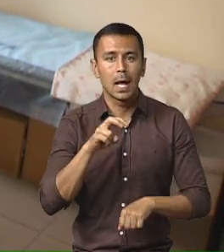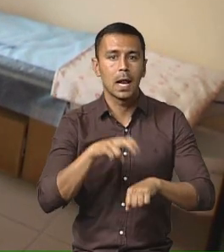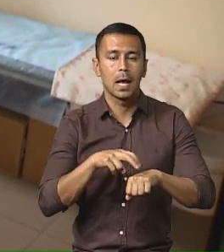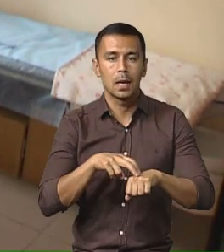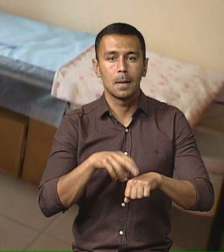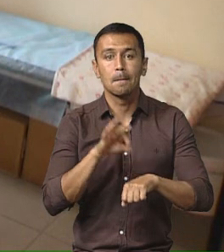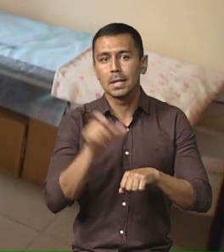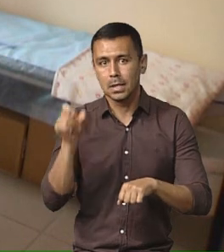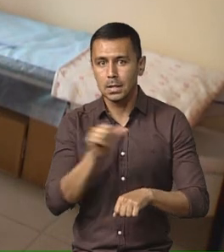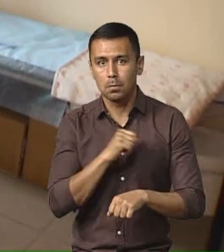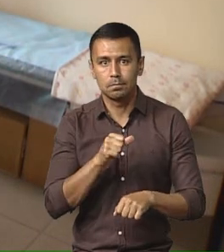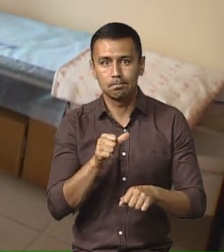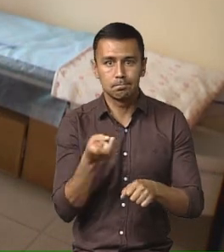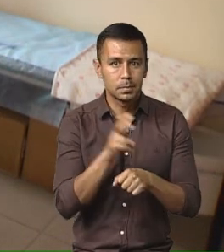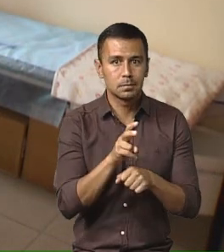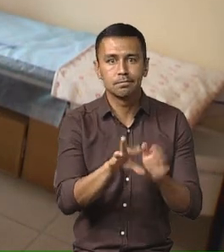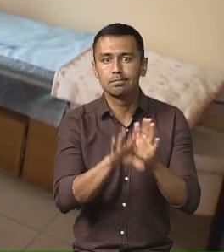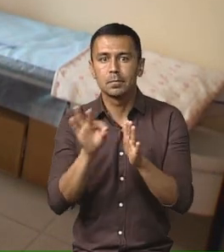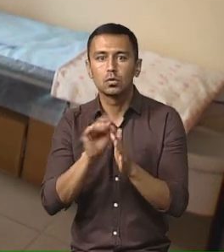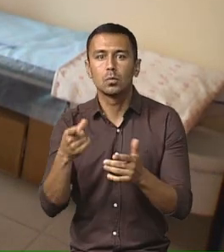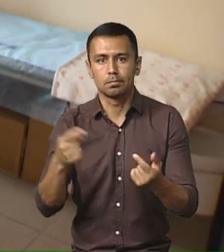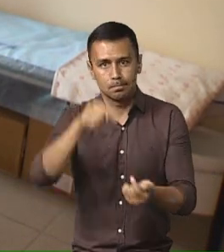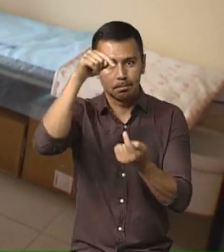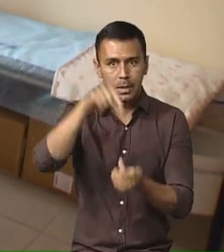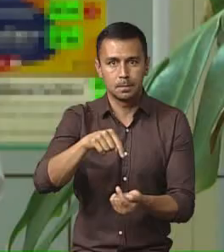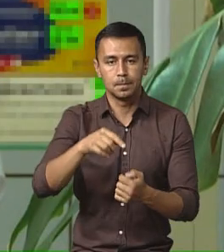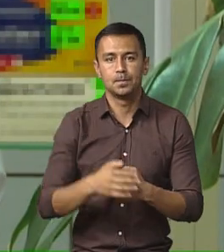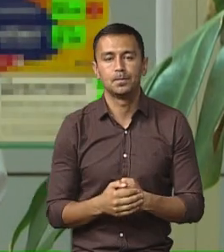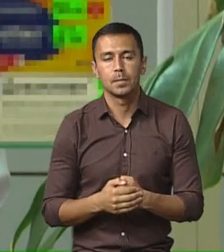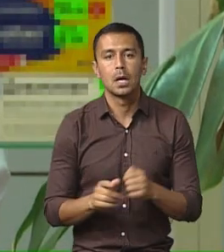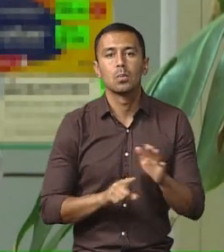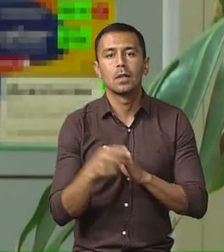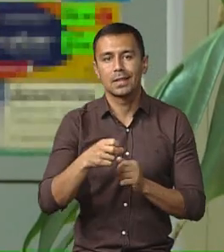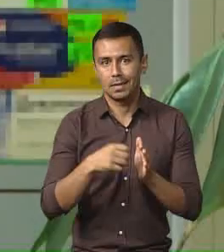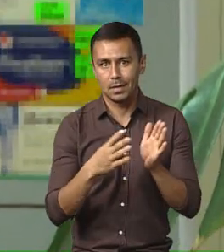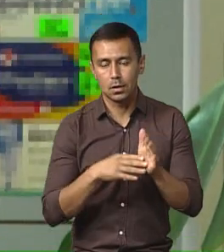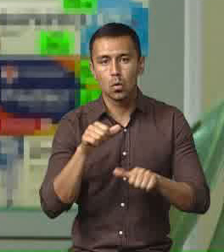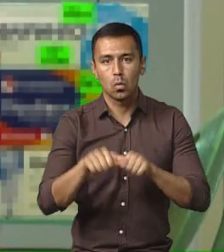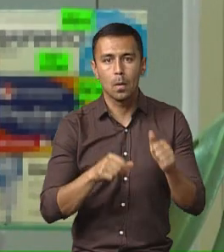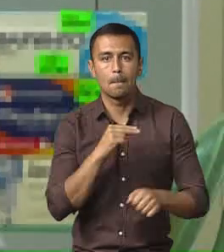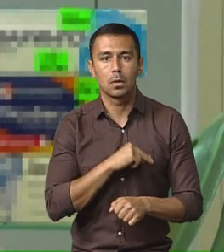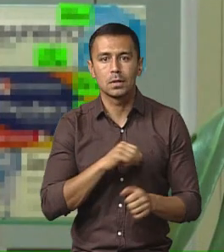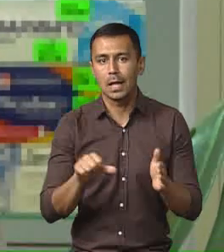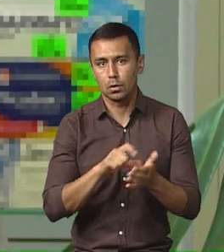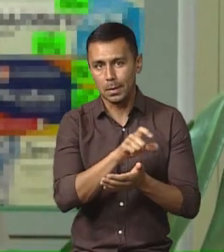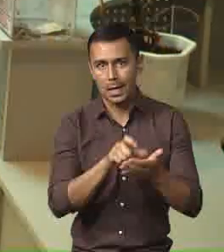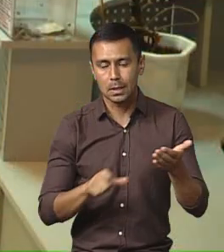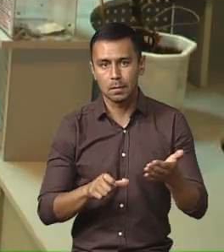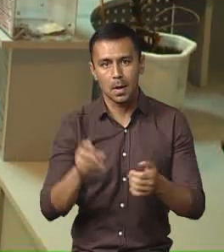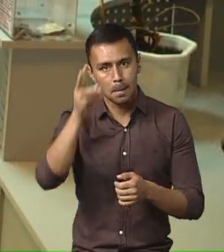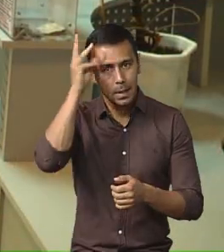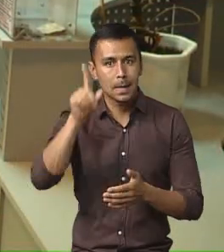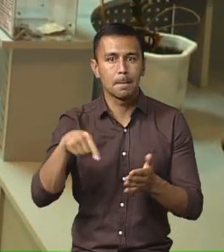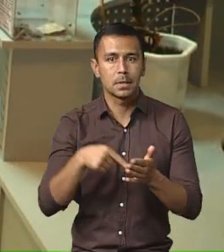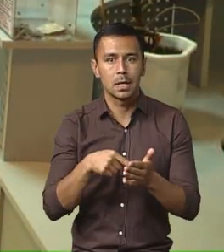тобто пацієнт буде сам в аптекі вирішувати, який препарат йому треба придбати. З 2019 року працюють з електронними рецептами у Хмельницькій